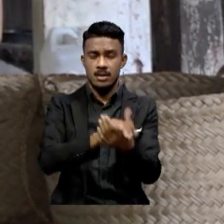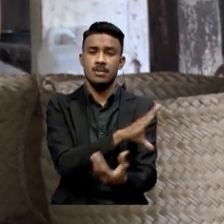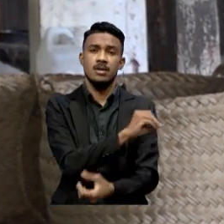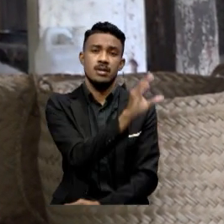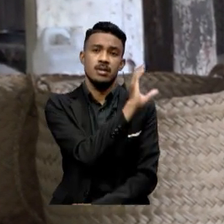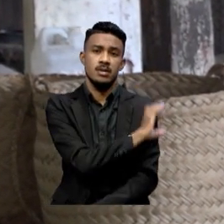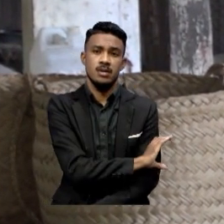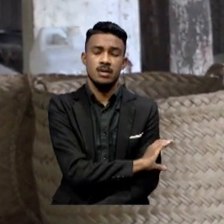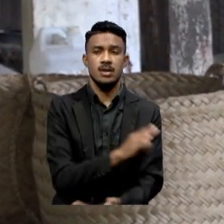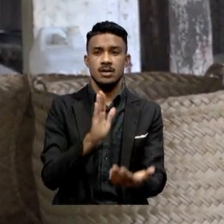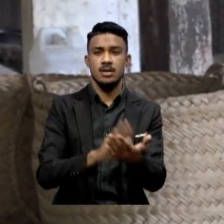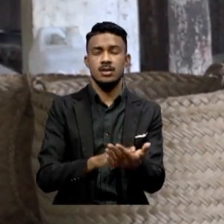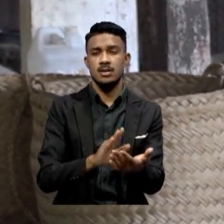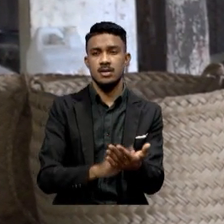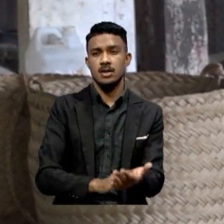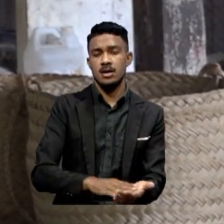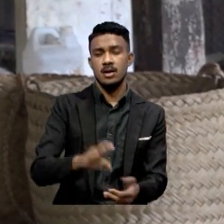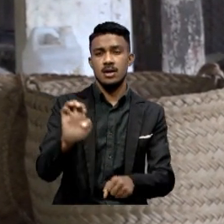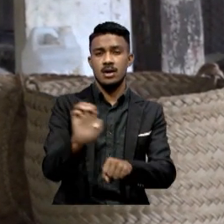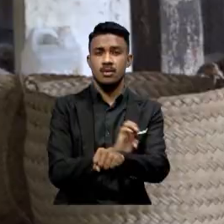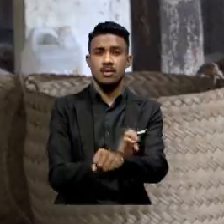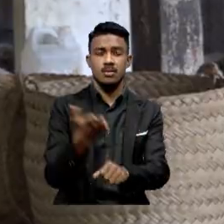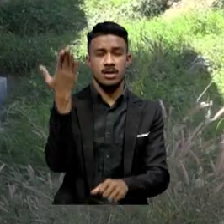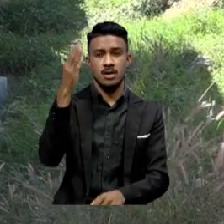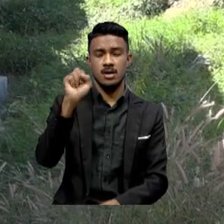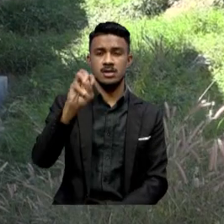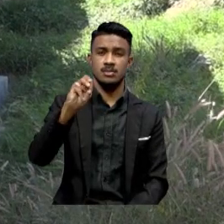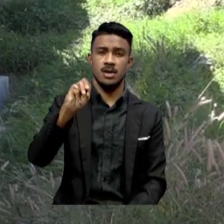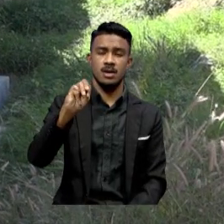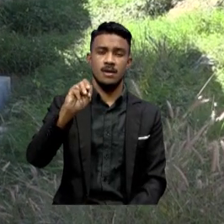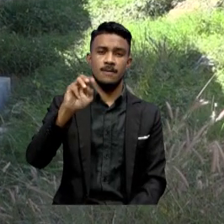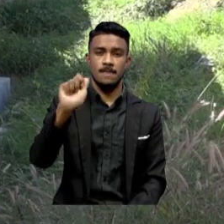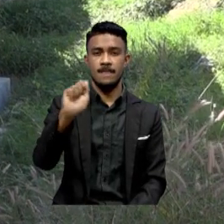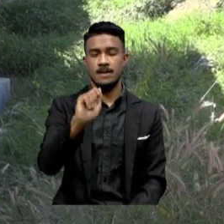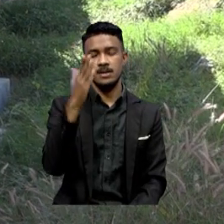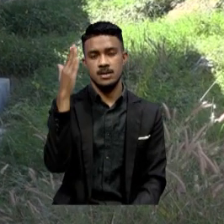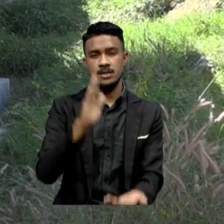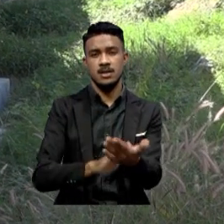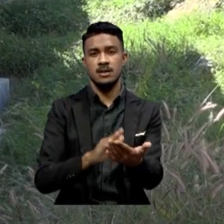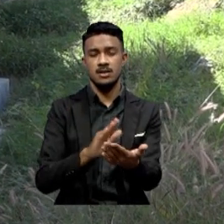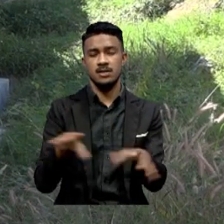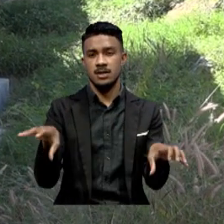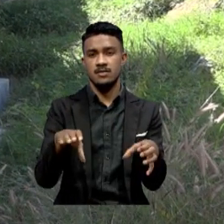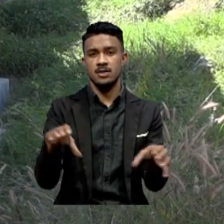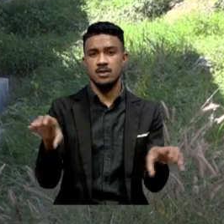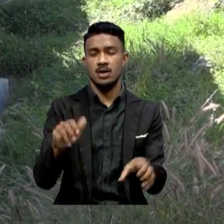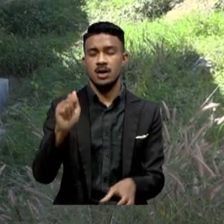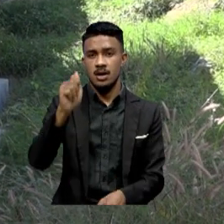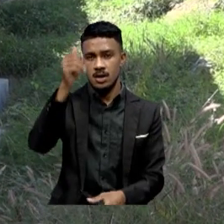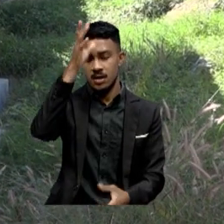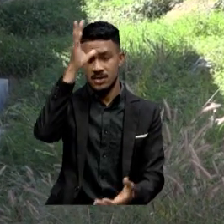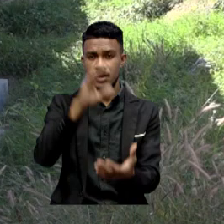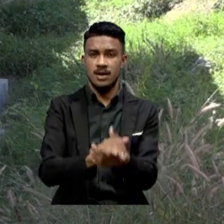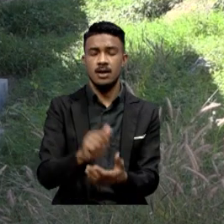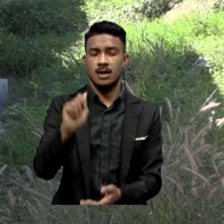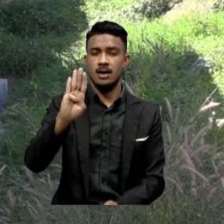hanaran sekola menengah ekonomi atas ka SMA. Ia ne servisu ne, Senhora Bel makar chave oda matang skola